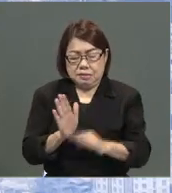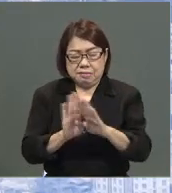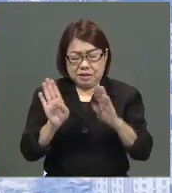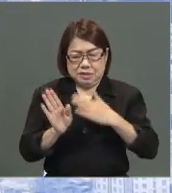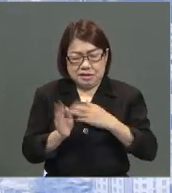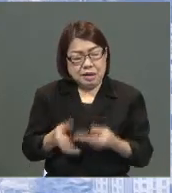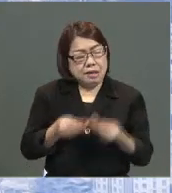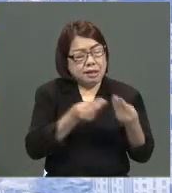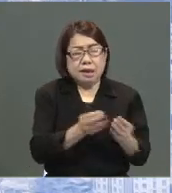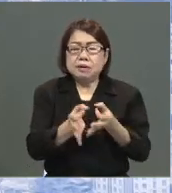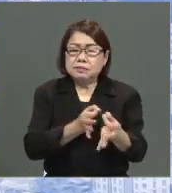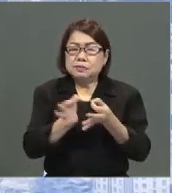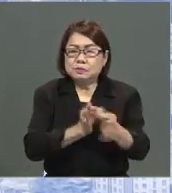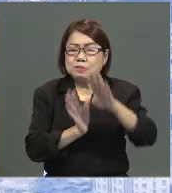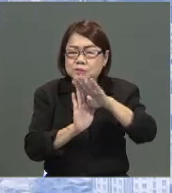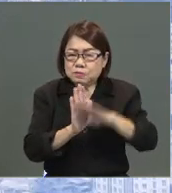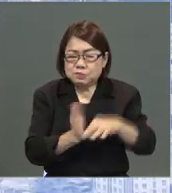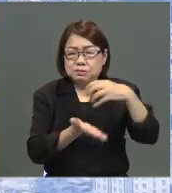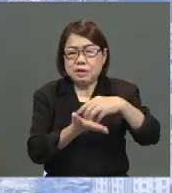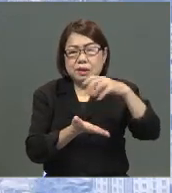ก็สวัสดีพี่น้องประชาชนนะคะดิฉันพ่อดิ่งพรรณประภายงค์ตระกูลรายงานตัวในฐานะผู้ช่วยโฆษกศปภคอค่ะจากนี้ก็จะมาพบเจอกับพี่น้องประชาชนเป็นประจำทุกวันเสาร์อาทิตย์นะคะเพื่อรายงานสถานการณ์การติดเชื้อโควิชนาคินประจำวันค่ะเอกครับผมก็เดี๋ยวคงจะได้ใช้เวลาในช่วงของเสาร์อาทิตย์นะครับได้เปลี่ยนหน้าเปลี่ยนตาตัวเองไงก็ตามแต่เดี๋ยวผมคงได้เข้าไปช่วยเริ่มต้นนะครับแล้วก็ทำการเชื่อมโยงชุดข้อมูลต่างๆนะครับให้ทำผู้ช่วยโฆษกคนใหม่นี้ได้ทำหน้าที่ได้อย่างดีเพื่อHear Your